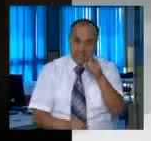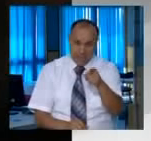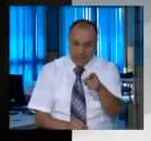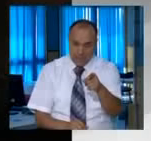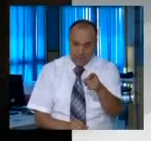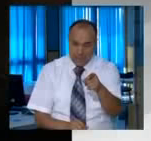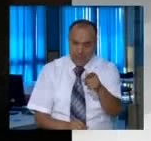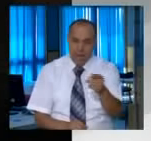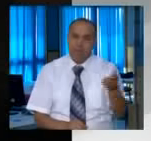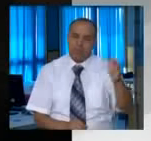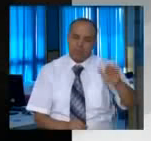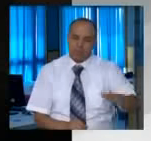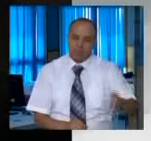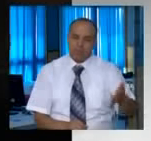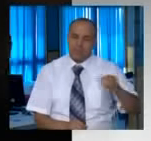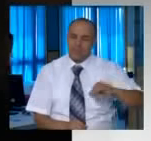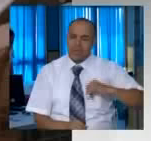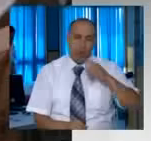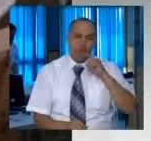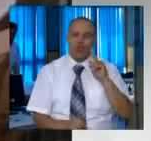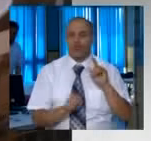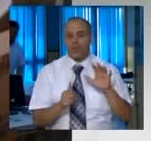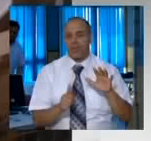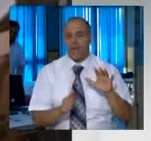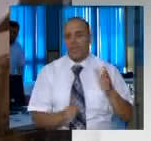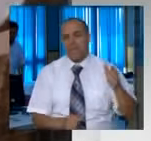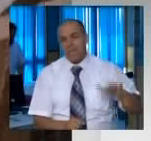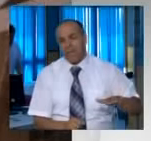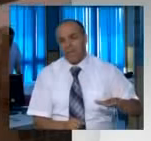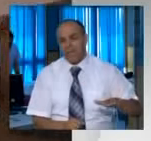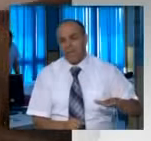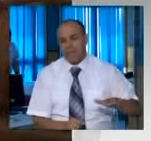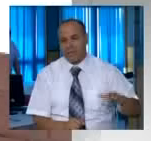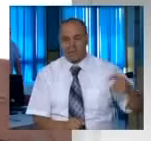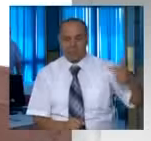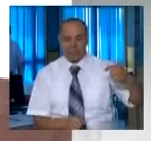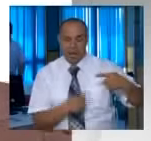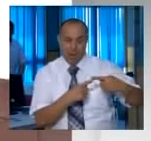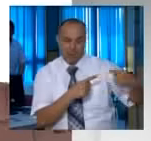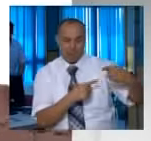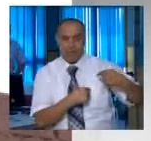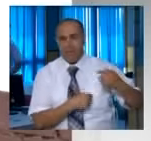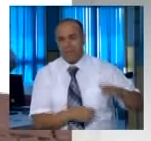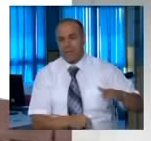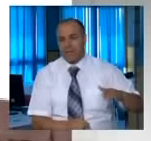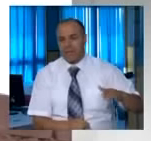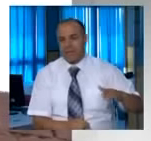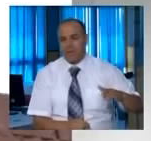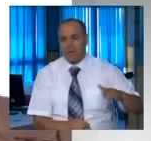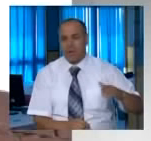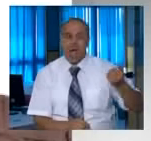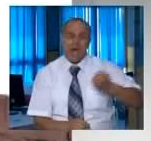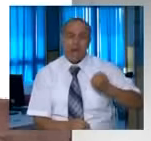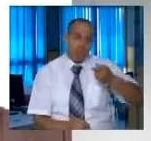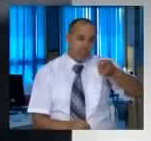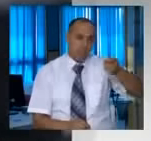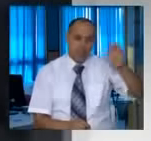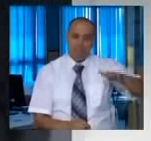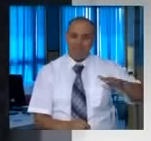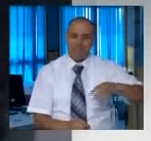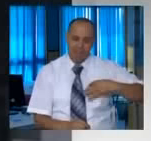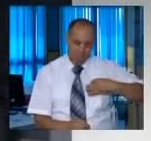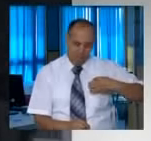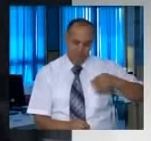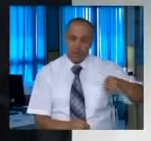فيما استشهد شاب في 16 من عمره جراء إصابته بتلق ناري من قبل العنصرين الإرهابيين،